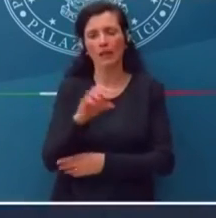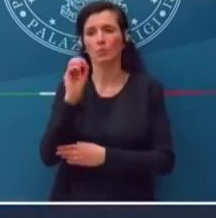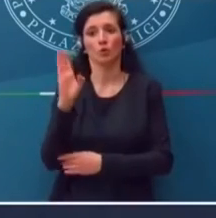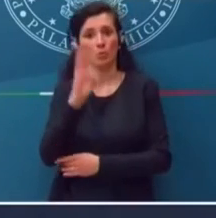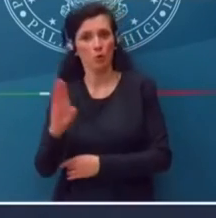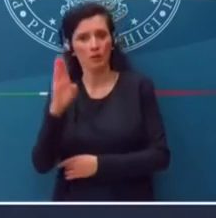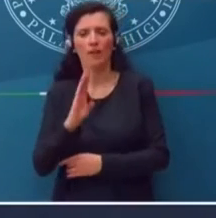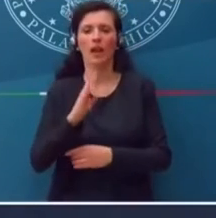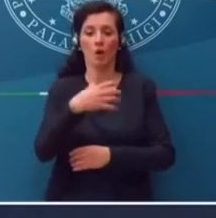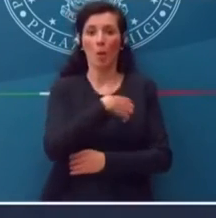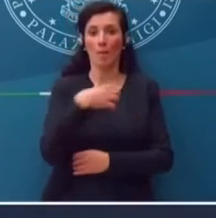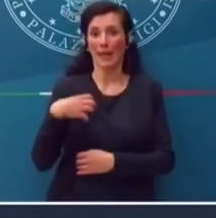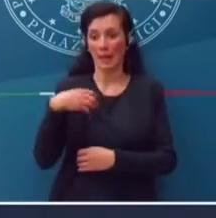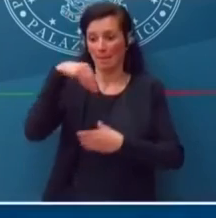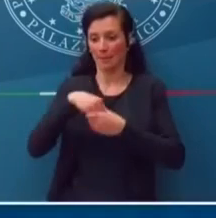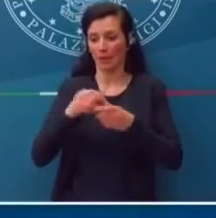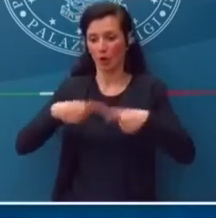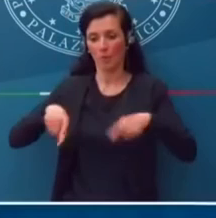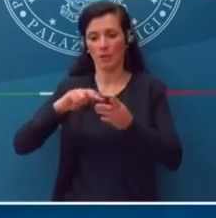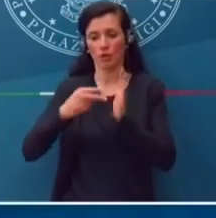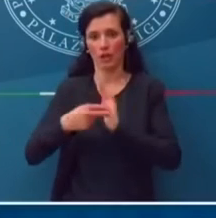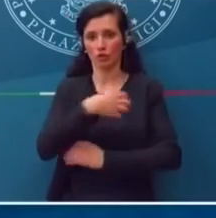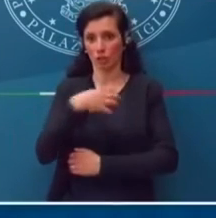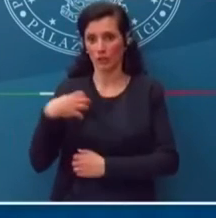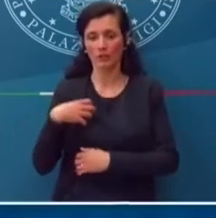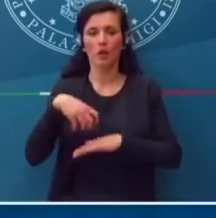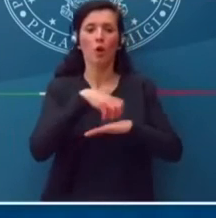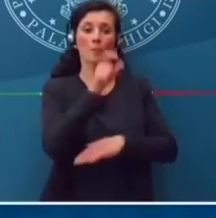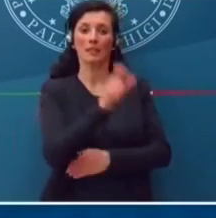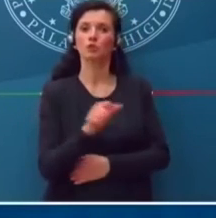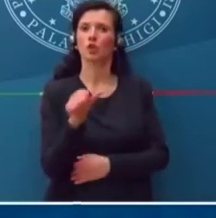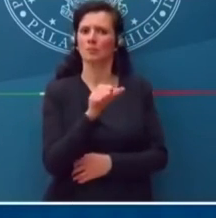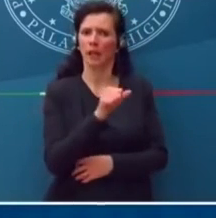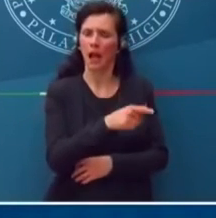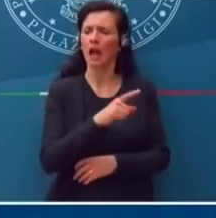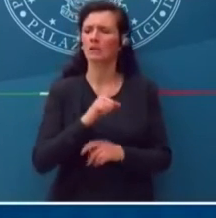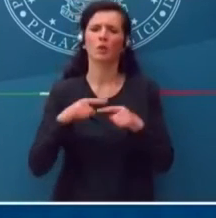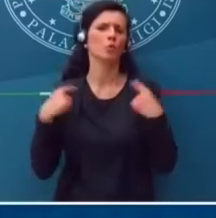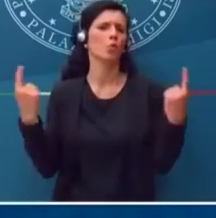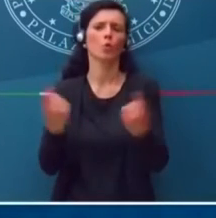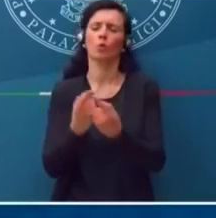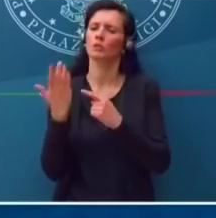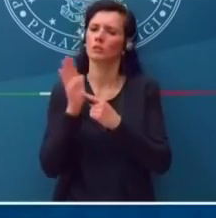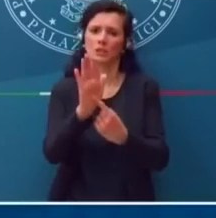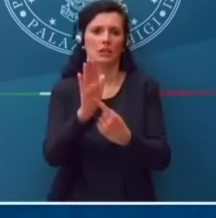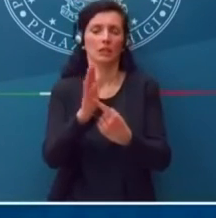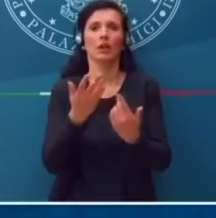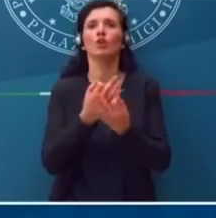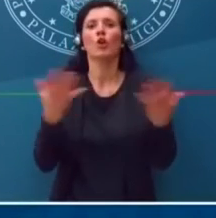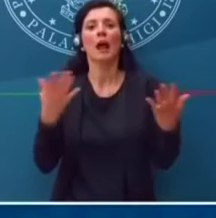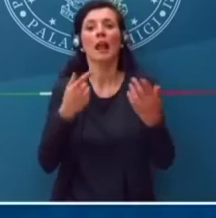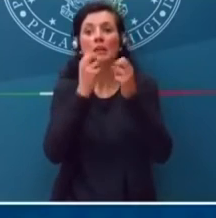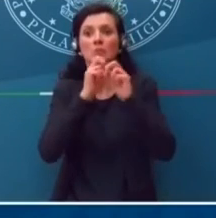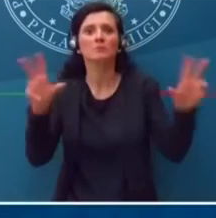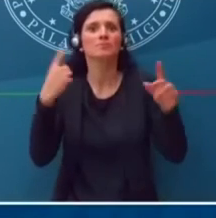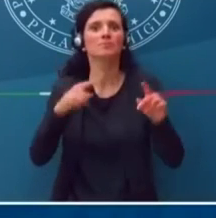del comitato tecnico scientifico, il ministro Speranza. Non è un messaggio che viene dato così a cuor leggero, no? È un